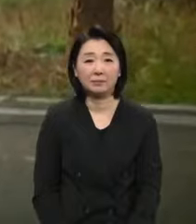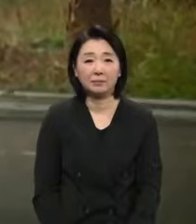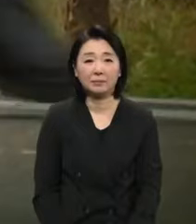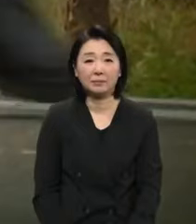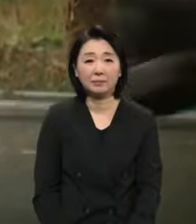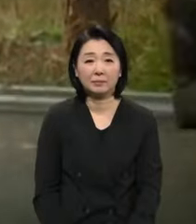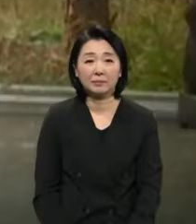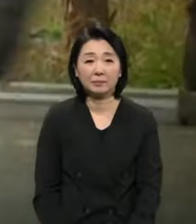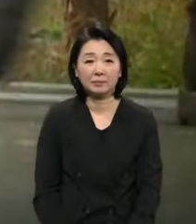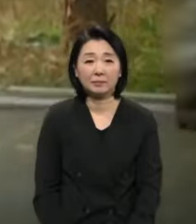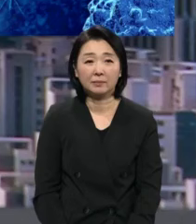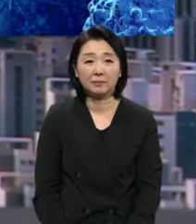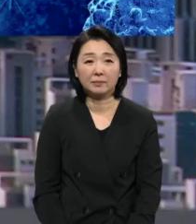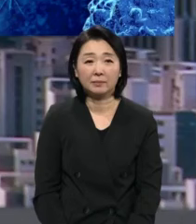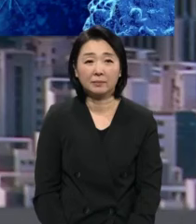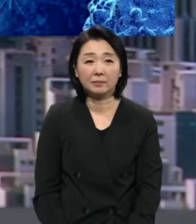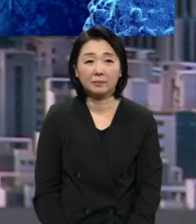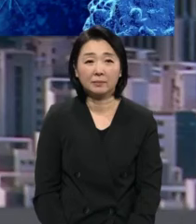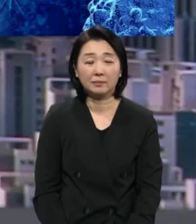윤세민입니다.